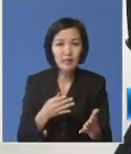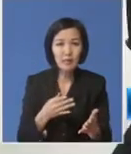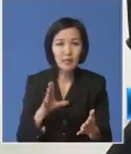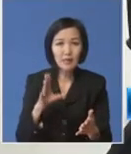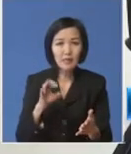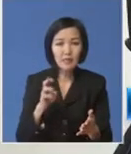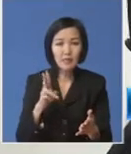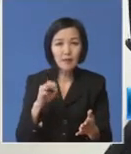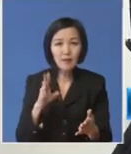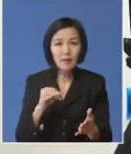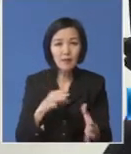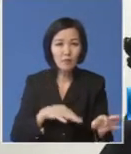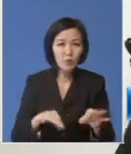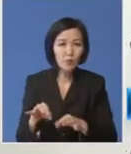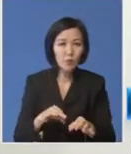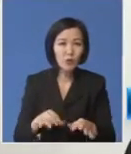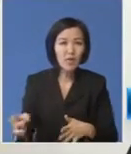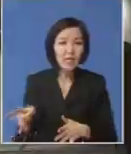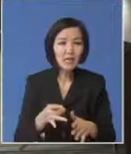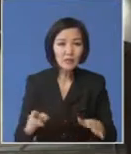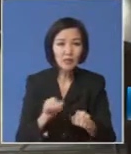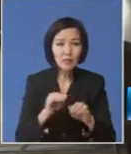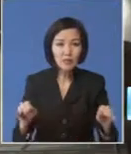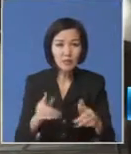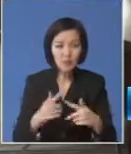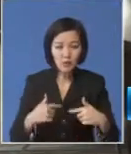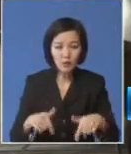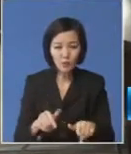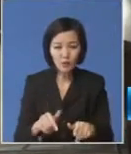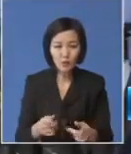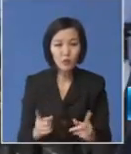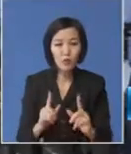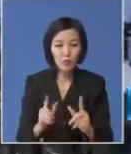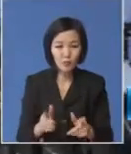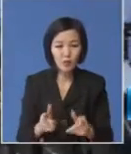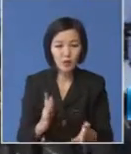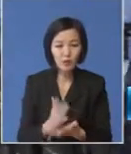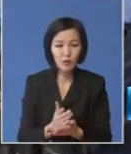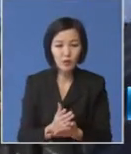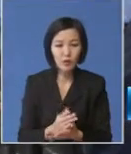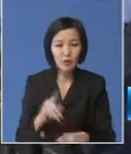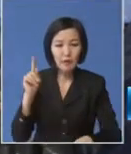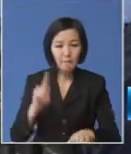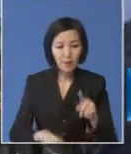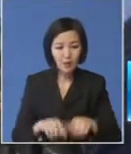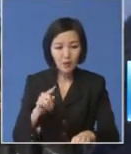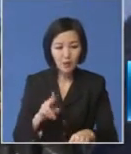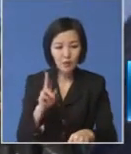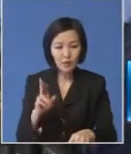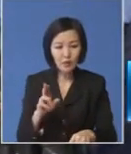Патриот Кизет реалити шоуын республикалық деңгейде ұйымдастыруды құптап отыр. Патриот Қазақстан